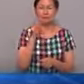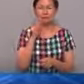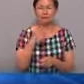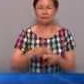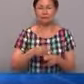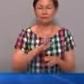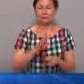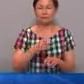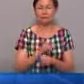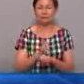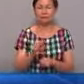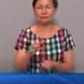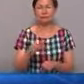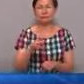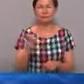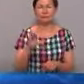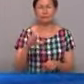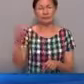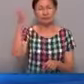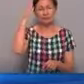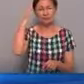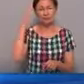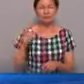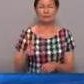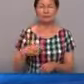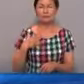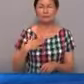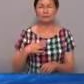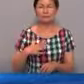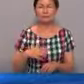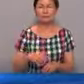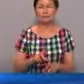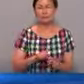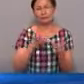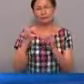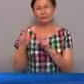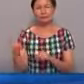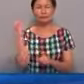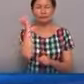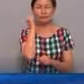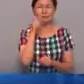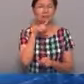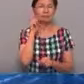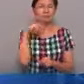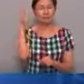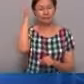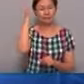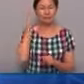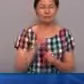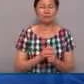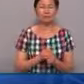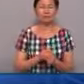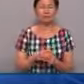ей завоевать титул «Мисс Талант». Теперь Жанель ждет поездка в Москву на международный конкурс юных талантов. Мне